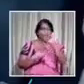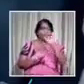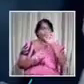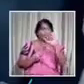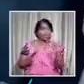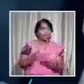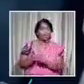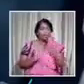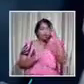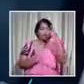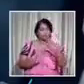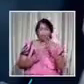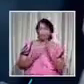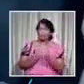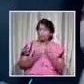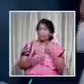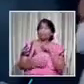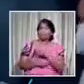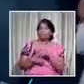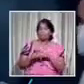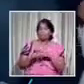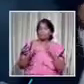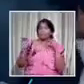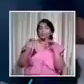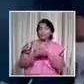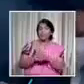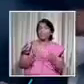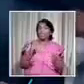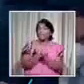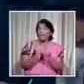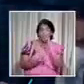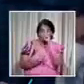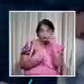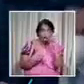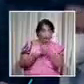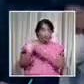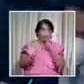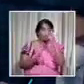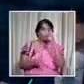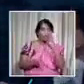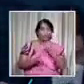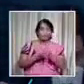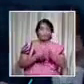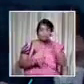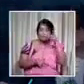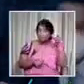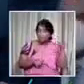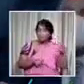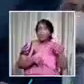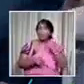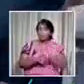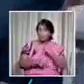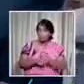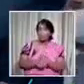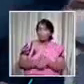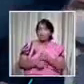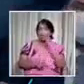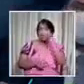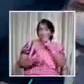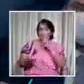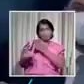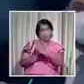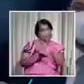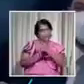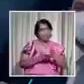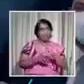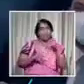ලක්ෂකෝ තුනෙන් දෙකෝ අරගෙන මේ මේගොල්ලෝ ඇවිල්ලා කරේම මේ අවුරුදු දෙකම ආරම මේ ජනාධිපතිවරයාත් මේ ආණ්ඩුවත් මේ ජනතාව රැවටීම